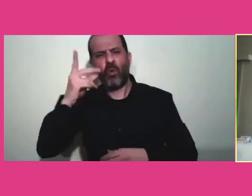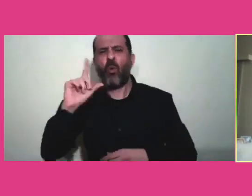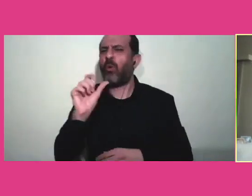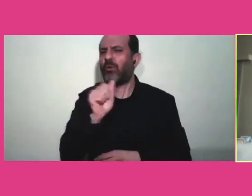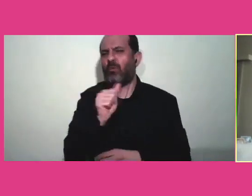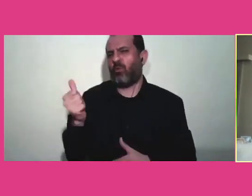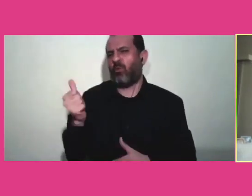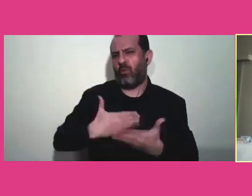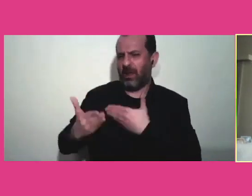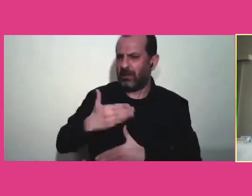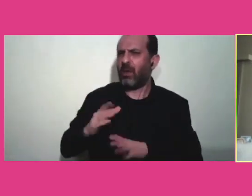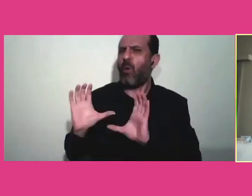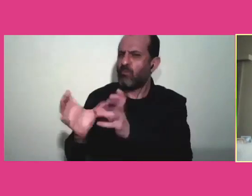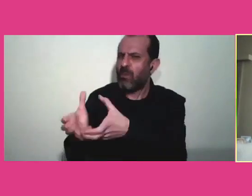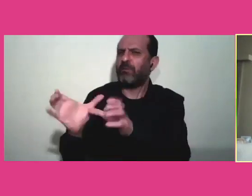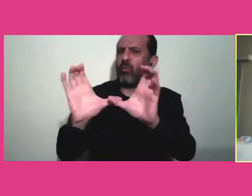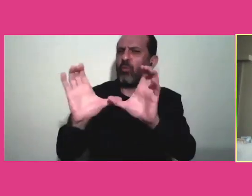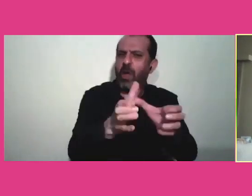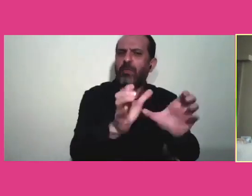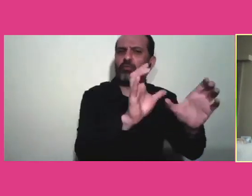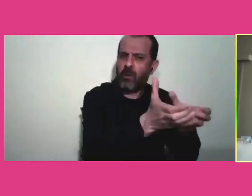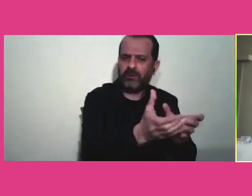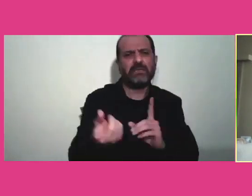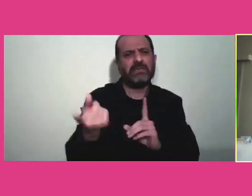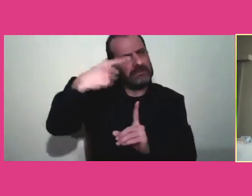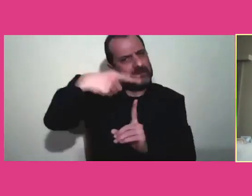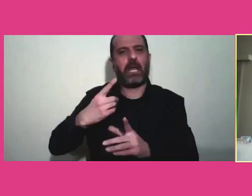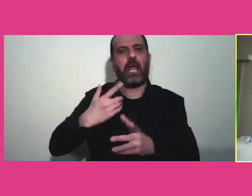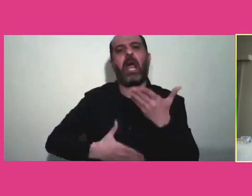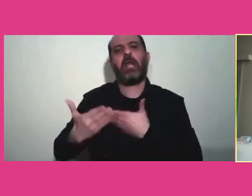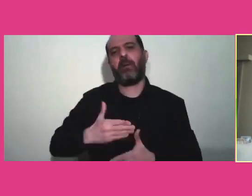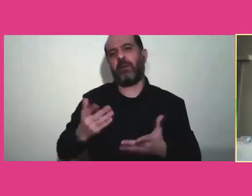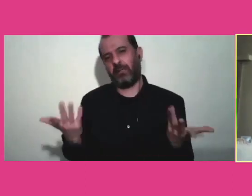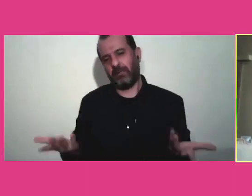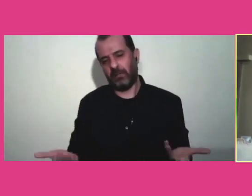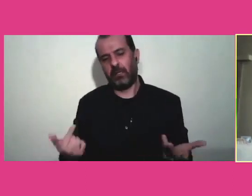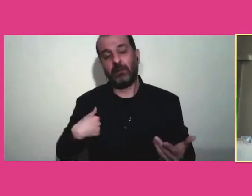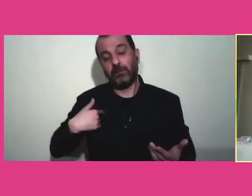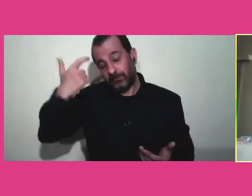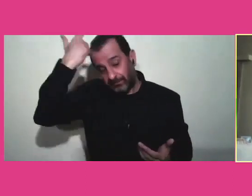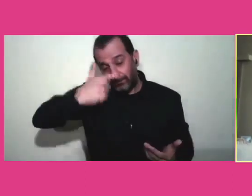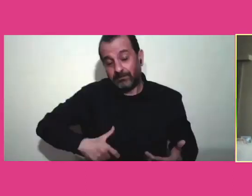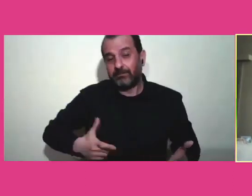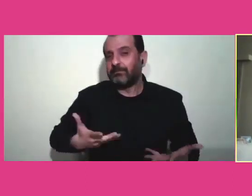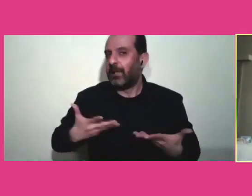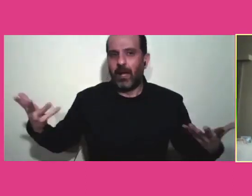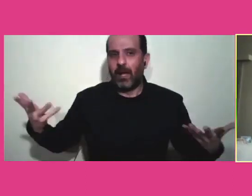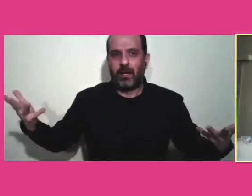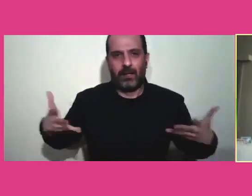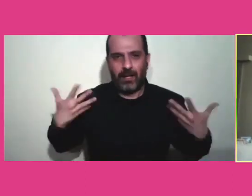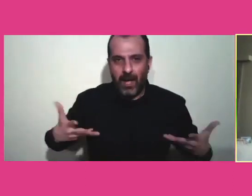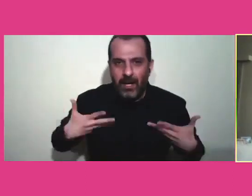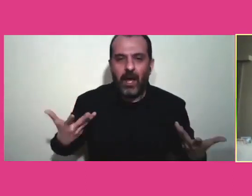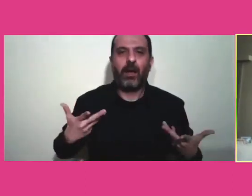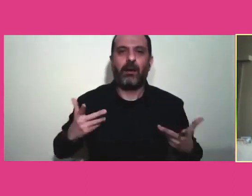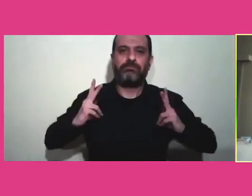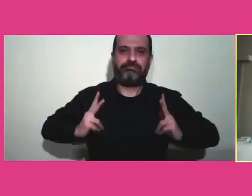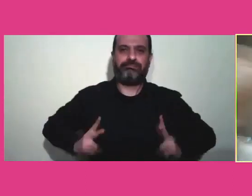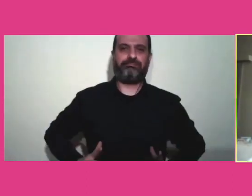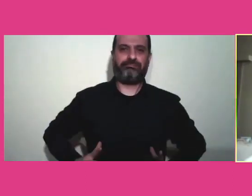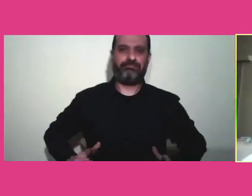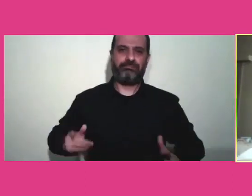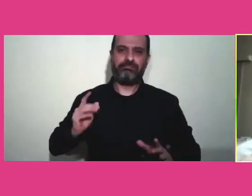σε αυτούς και στους ανάπηρους ανθρώπους. Εγώ είμαι πολύ ευτυχής που φτάσαμε έτσι στο κλείσιμο